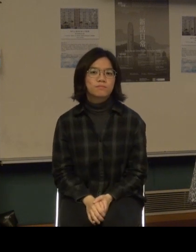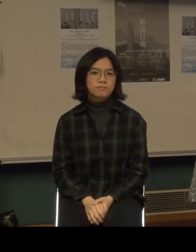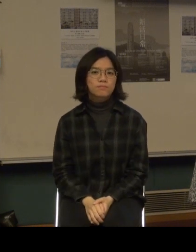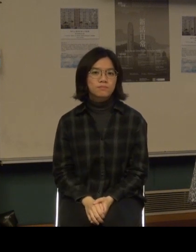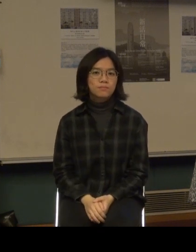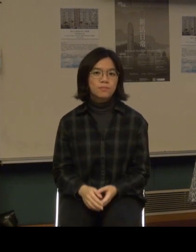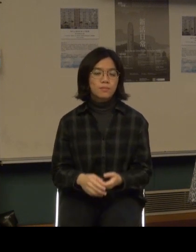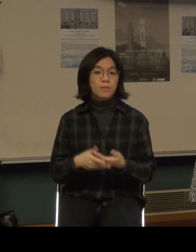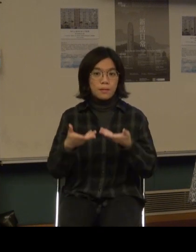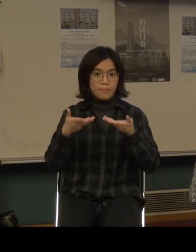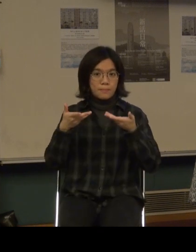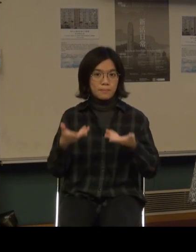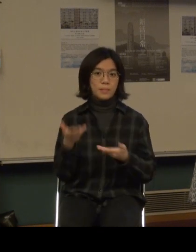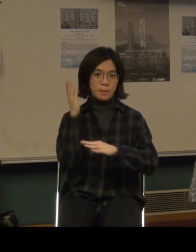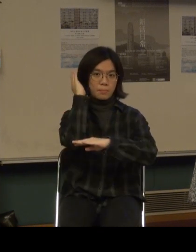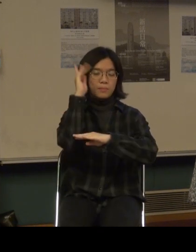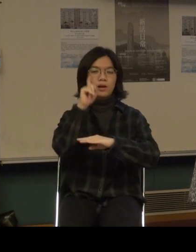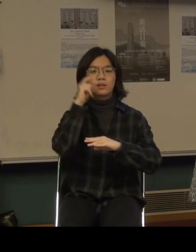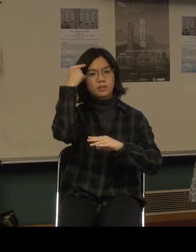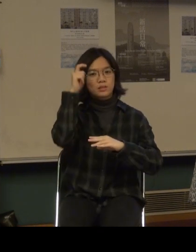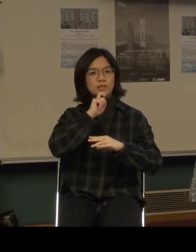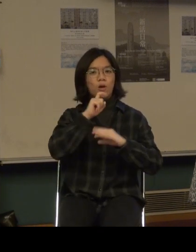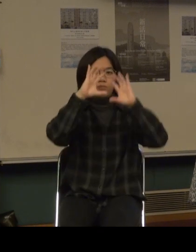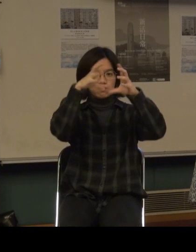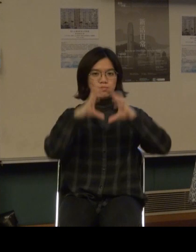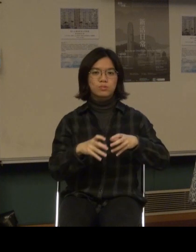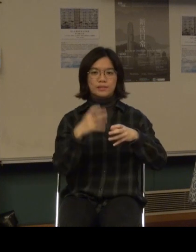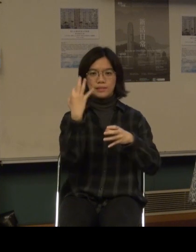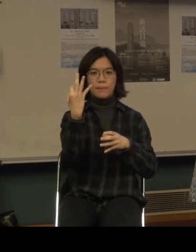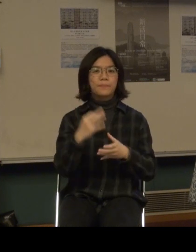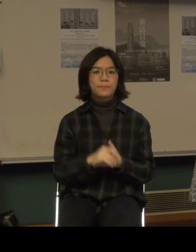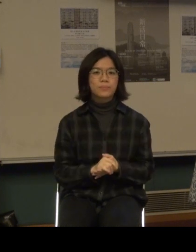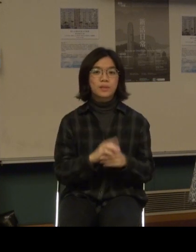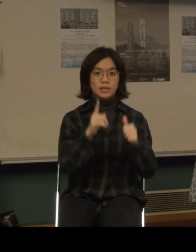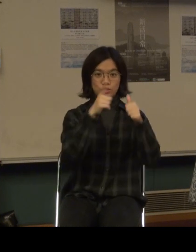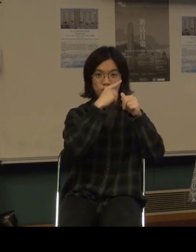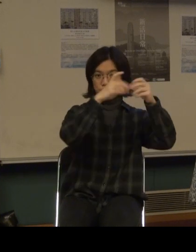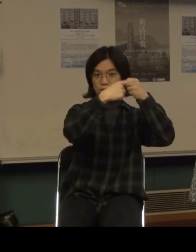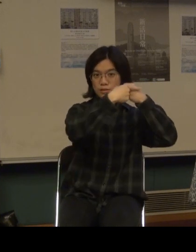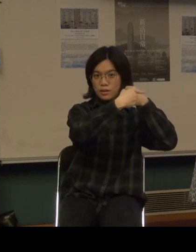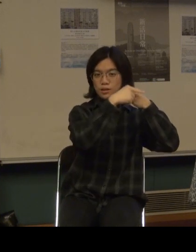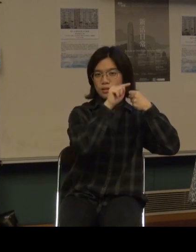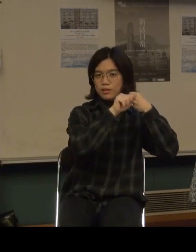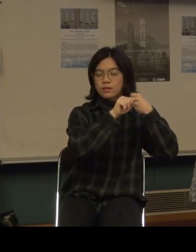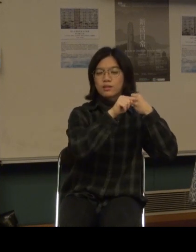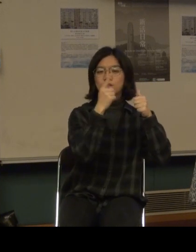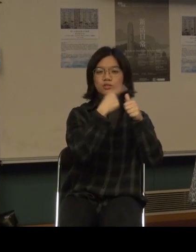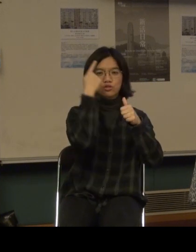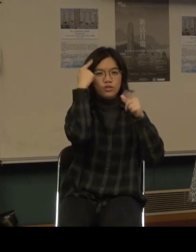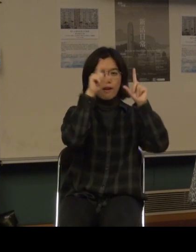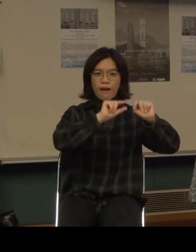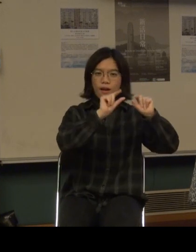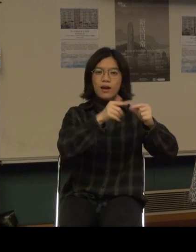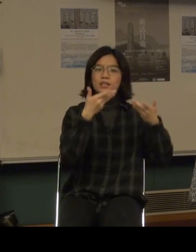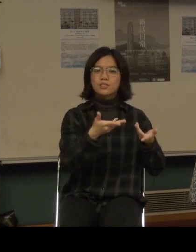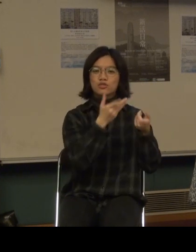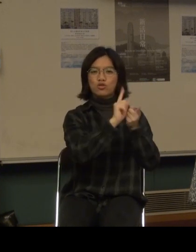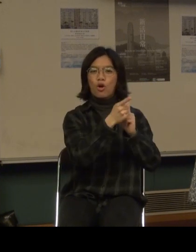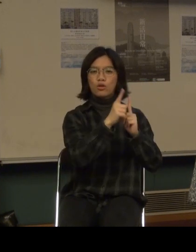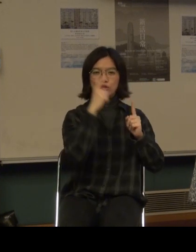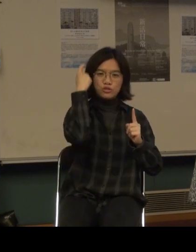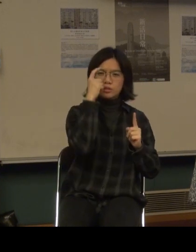咧，我嘗試咧分開三個部分。第一個部分咧，我會先去解釋究竟乜嘢係現代主義先。